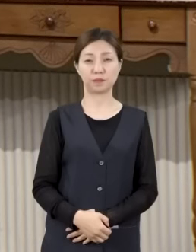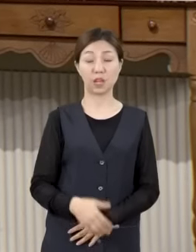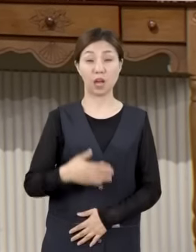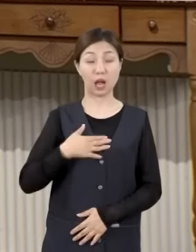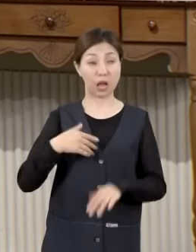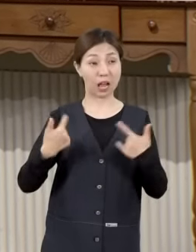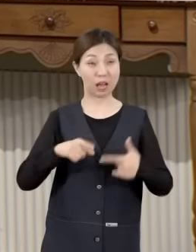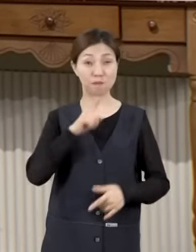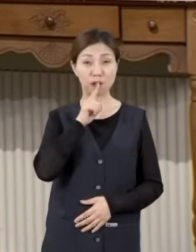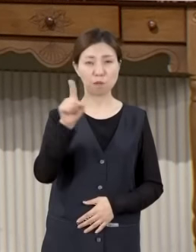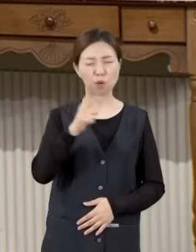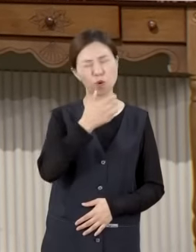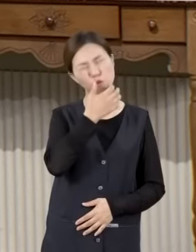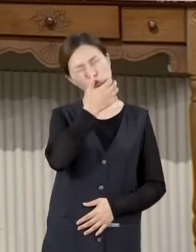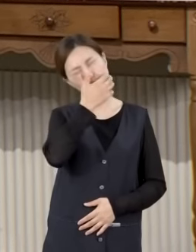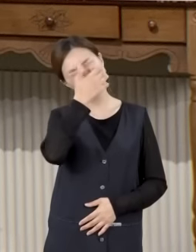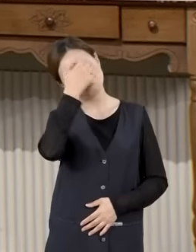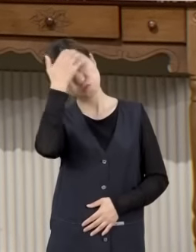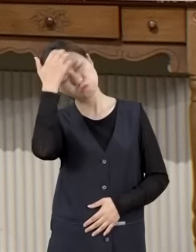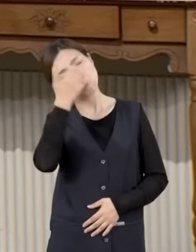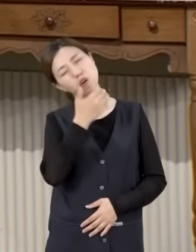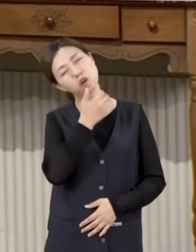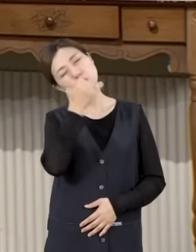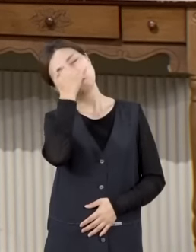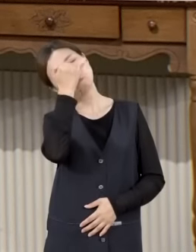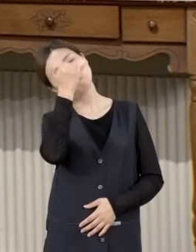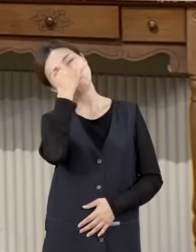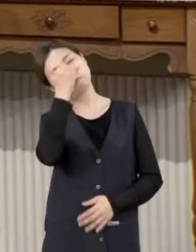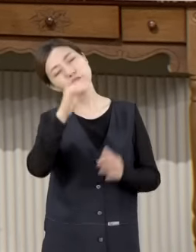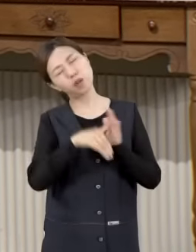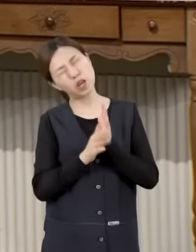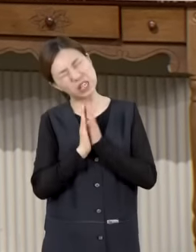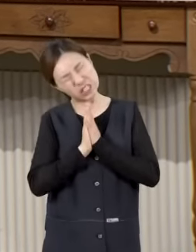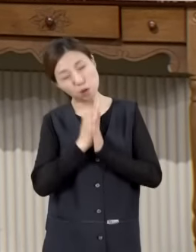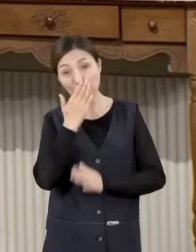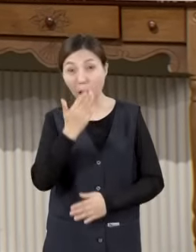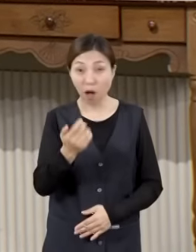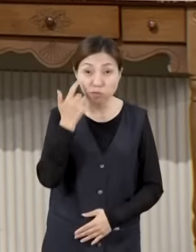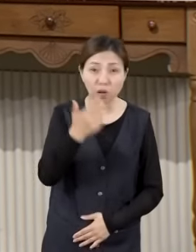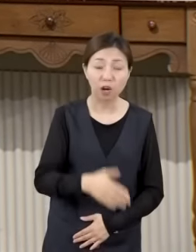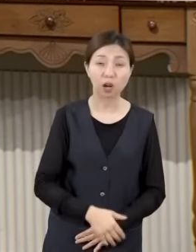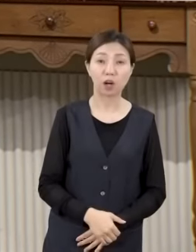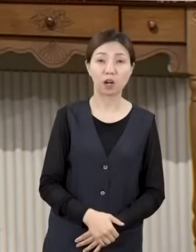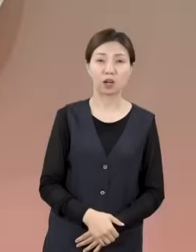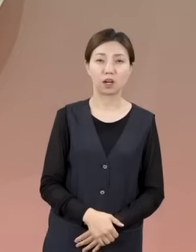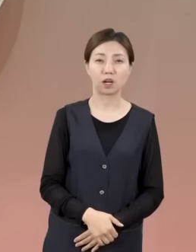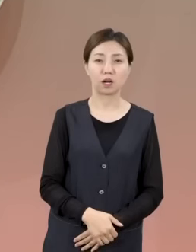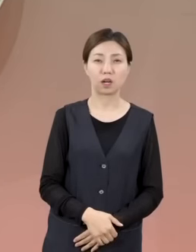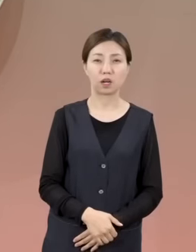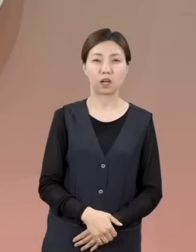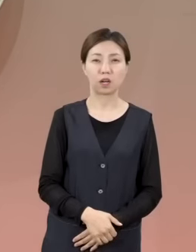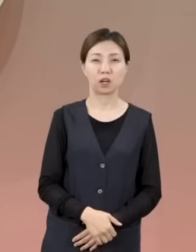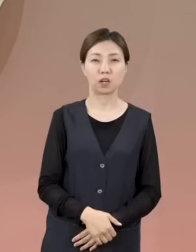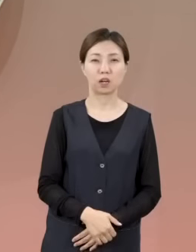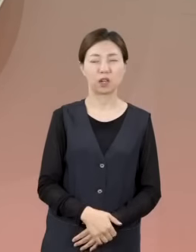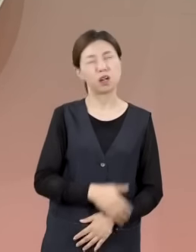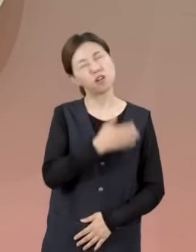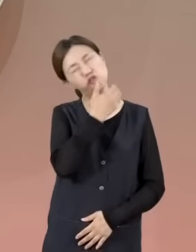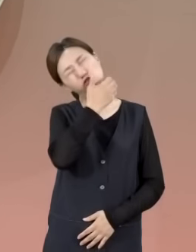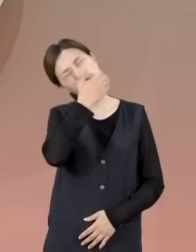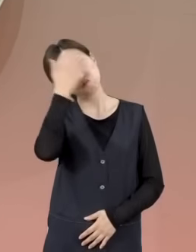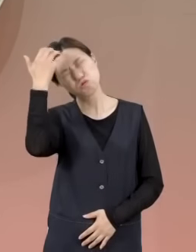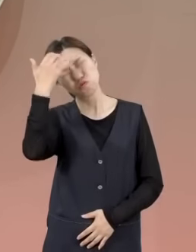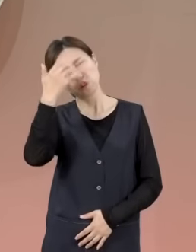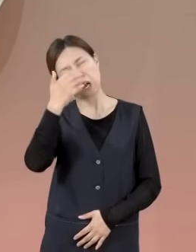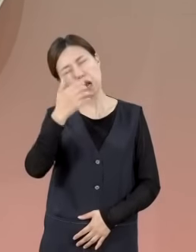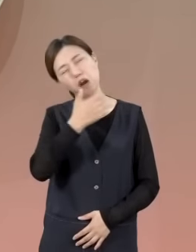이야기가 있습니다 꿈에서도 기도할 정도가 됐냐 꿈에서도